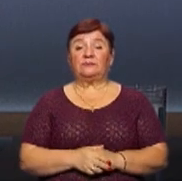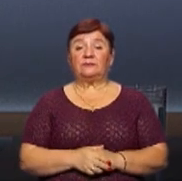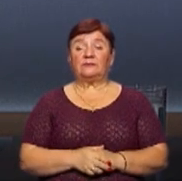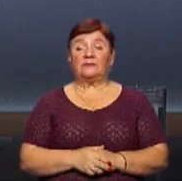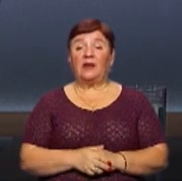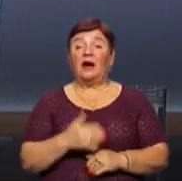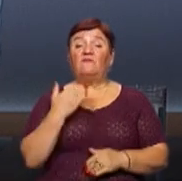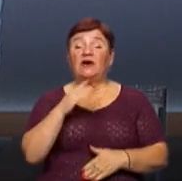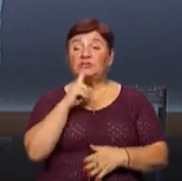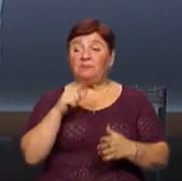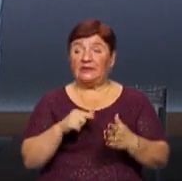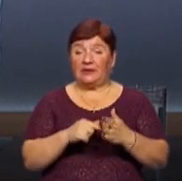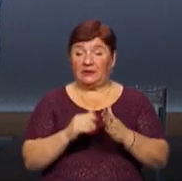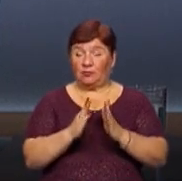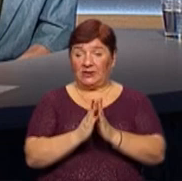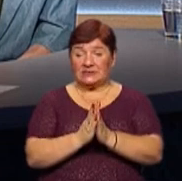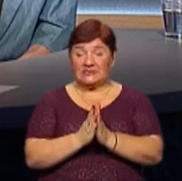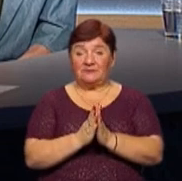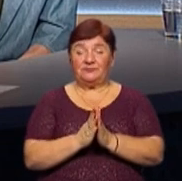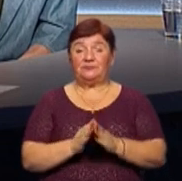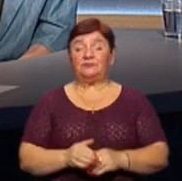Так, ваше питання, будь ласка.